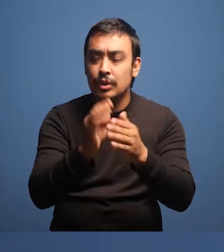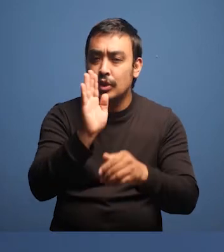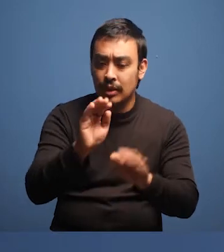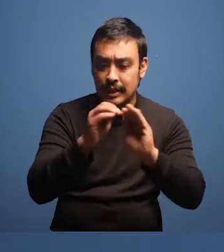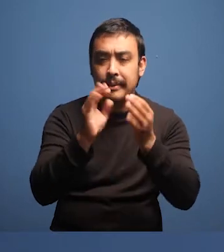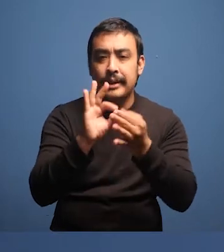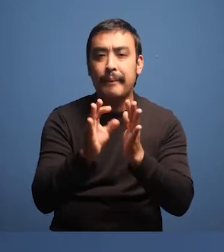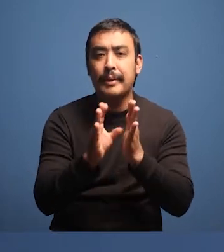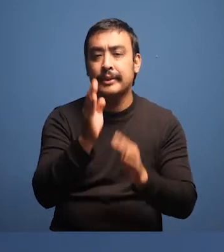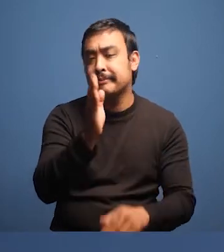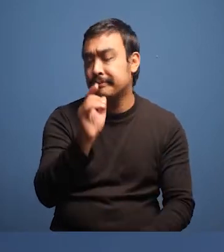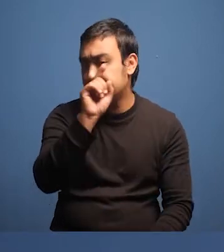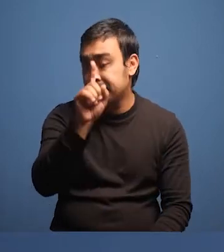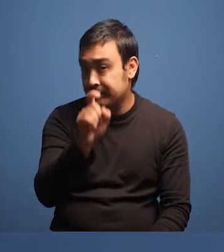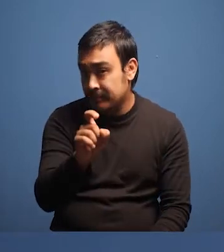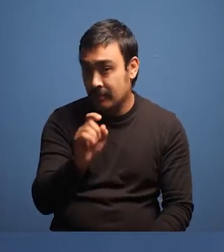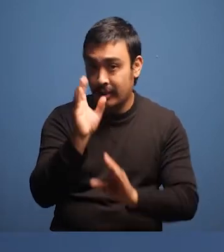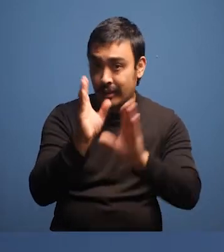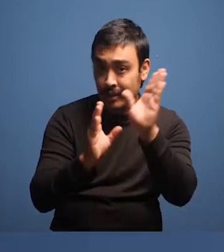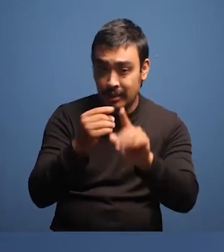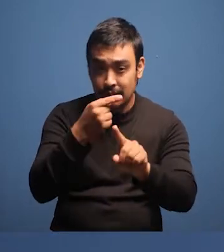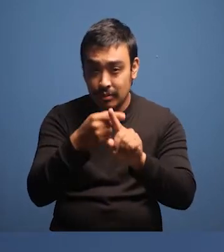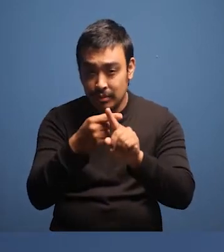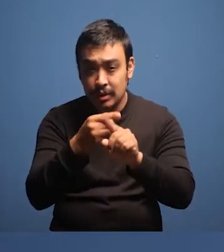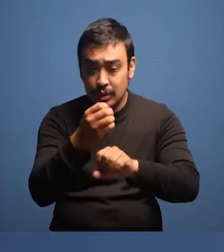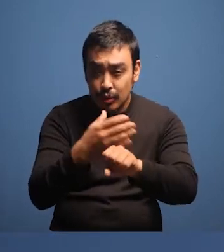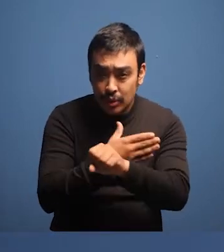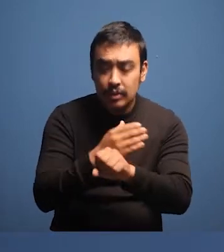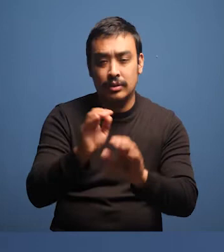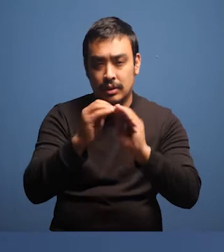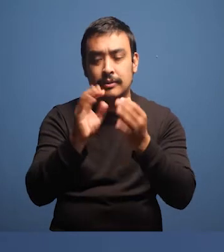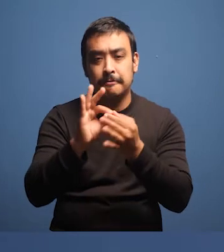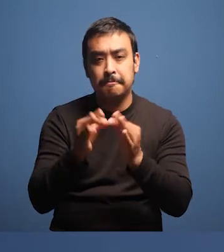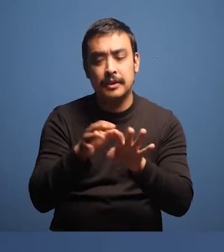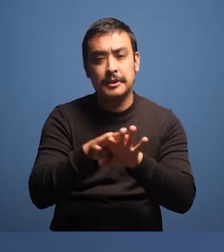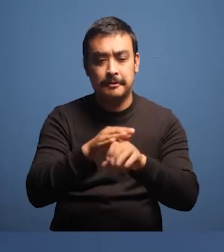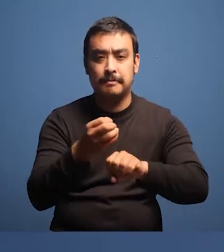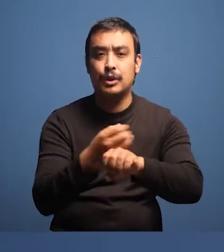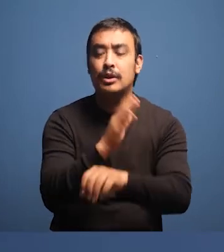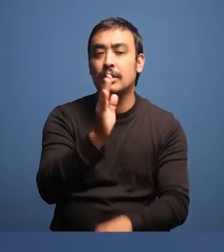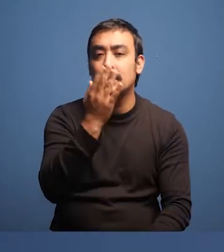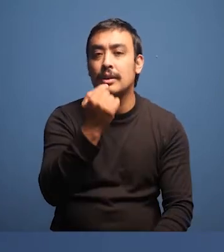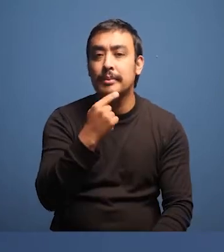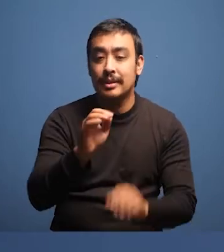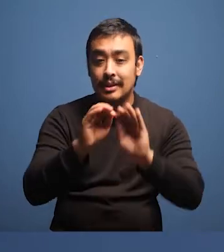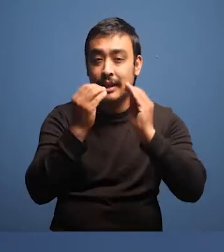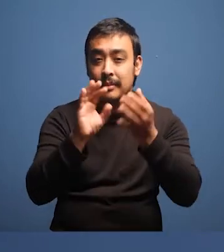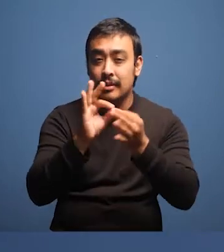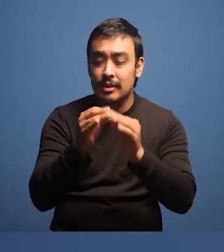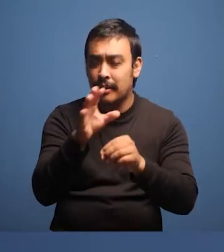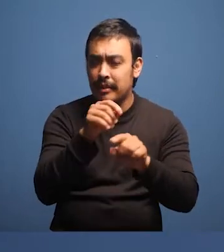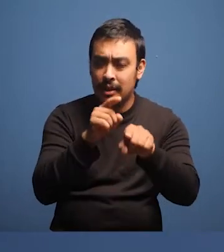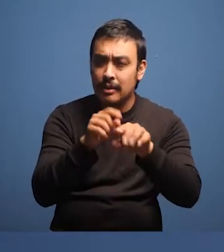मिडिया प्लेटफर्मले? यदि अब पोजिटिभ इम्प्याक्ट्समा जाने भने सोसियल मिडियाले अफकोर्स धेरै नै इम्प्याक्ट गरेको छ, किनभने सोसियल मिडियामा सबैभन्दा धेरै टाइम